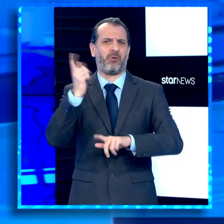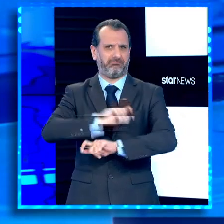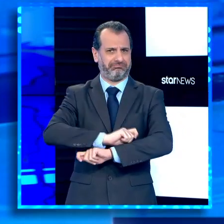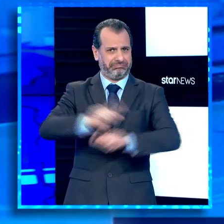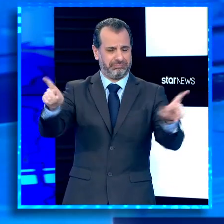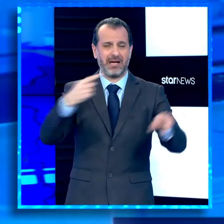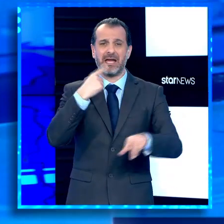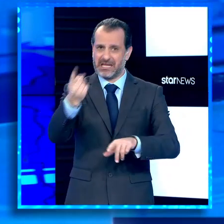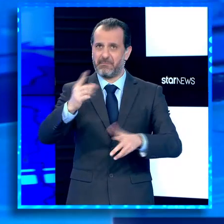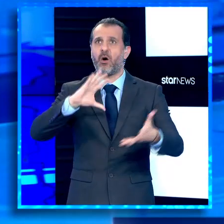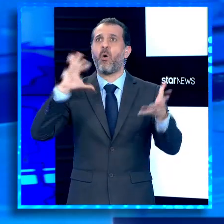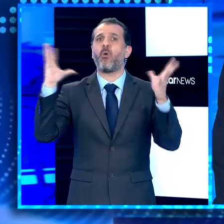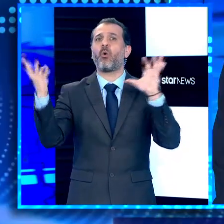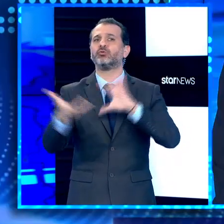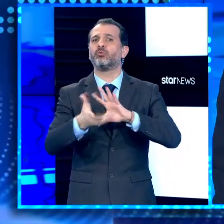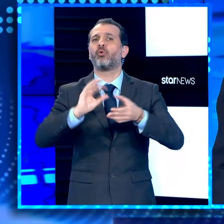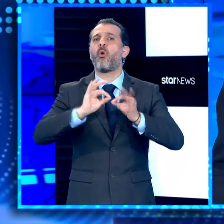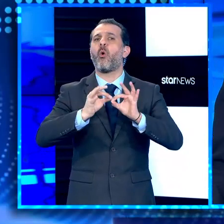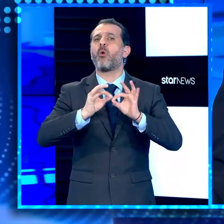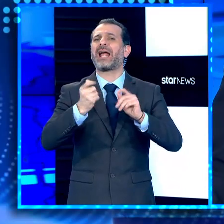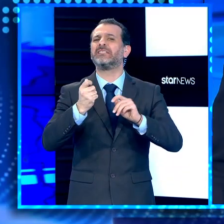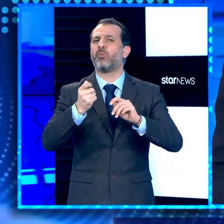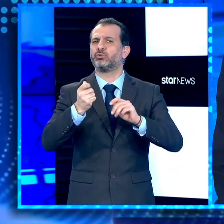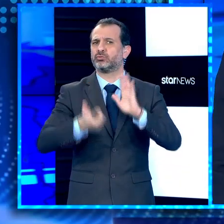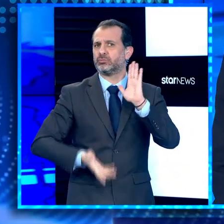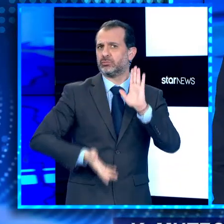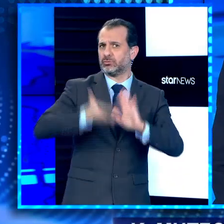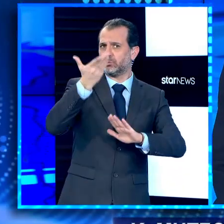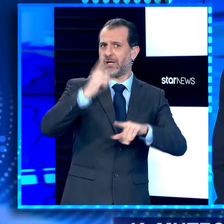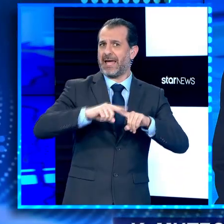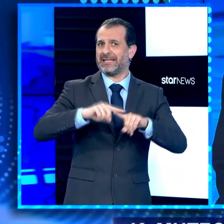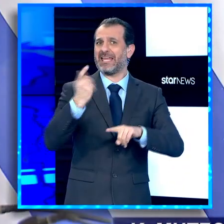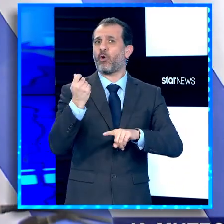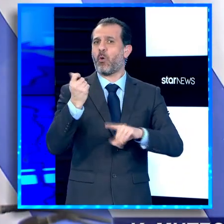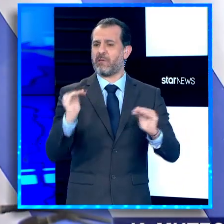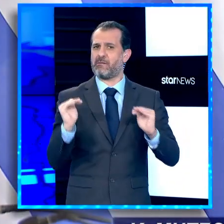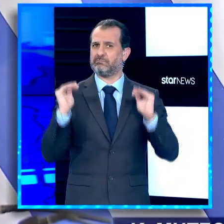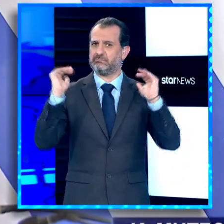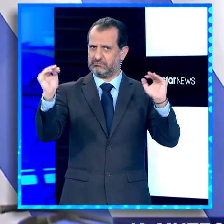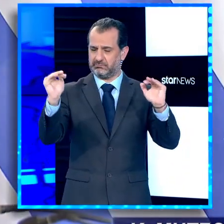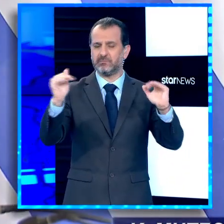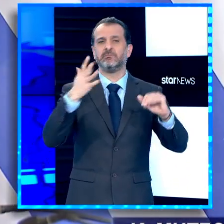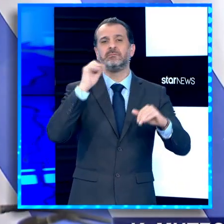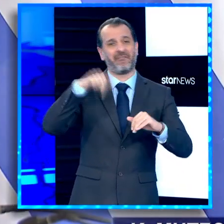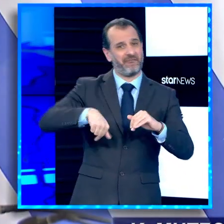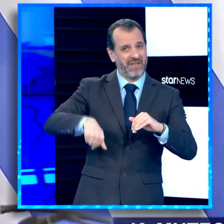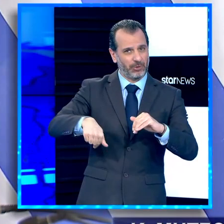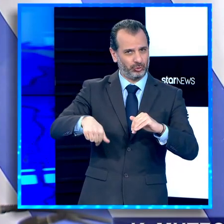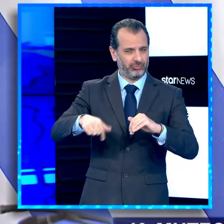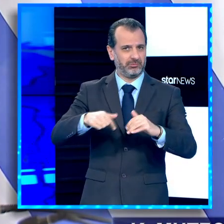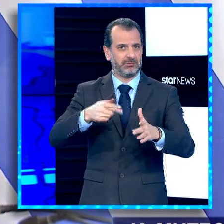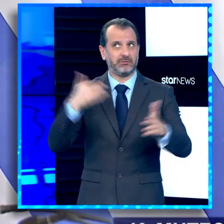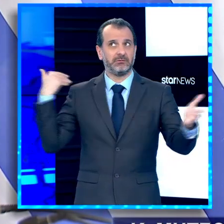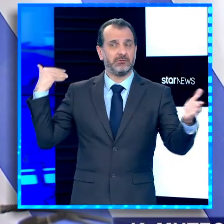εύσημα από διεθνείς οργανισμούς. Η Μαρία Παπά μας ενημερώνει. Ράνια, τα φετινά Χριστούγεννα βρίσκουν την Ελλάδα να έχει αφήσει πίσω της μια υπερδεκαετία